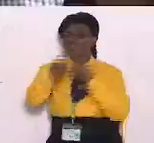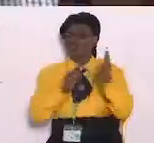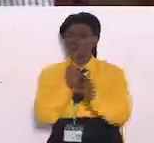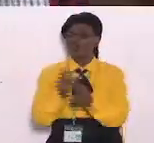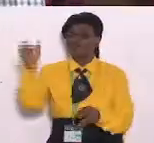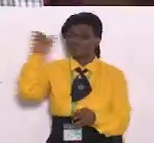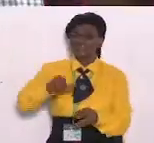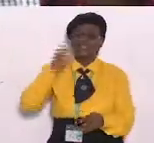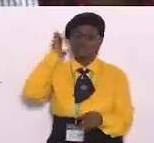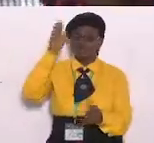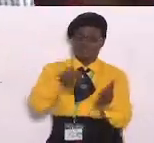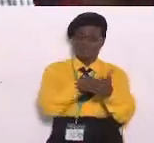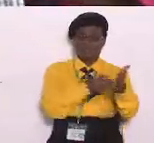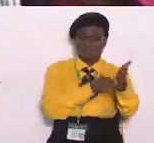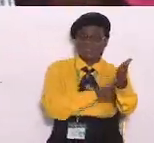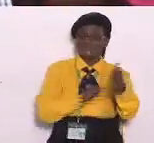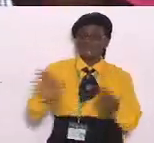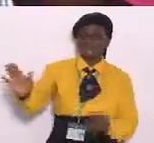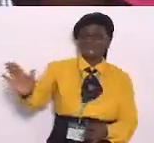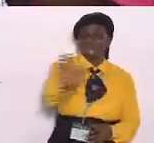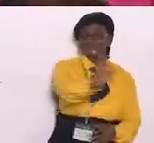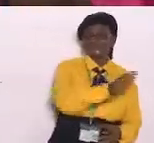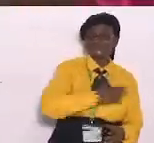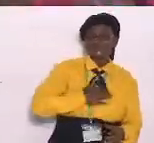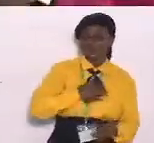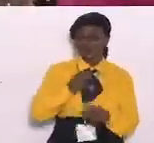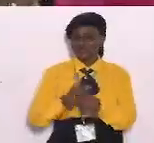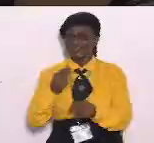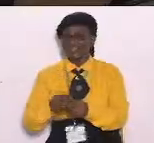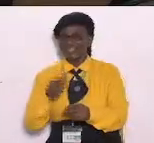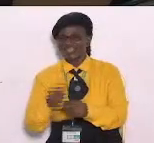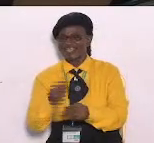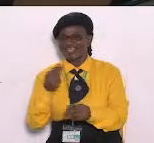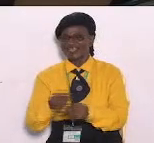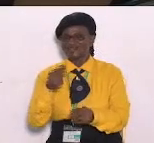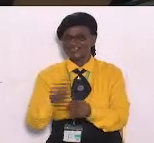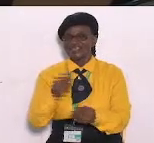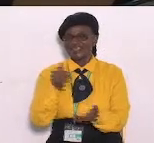amen amen je le reçois au nom de